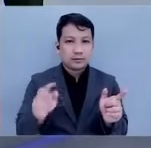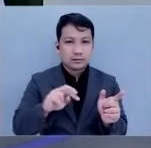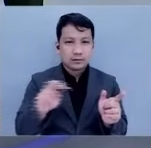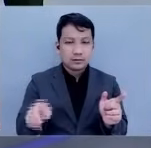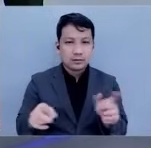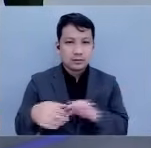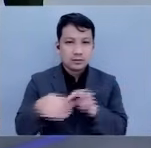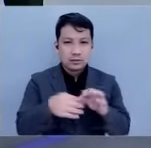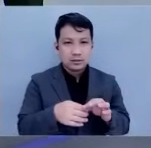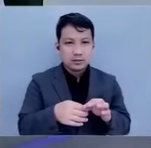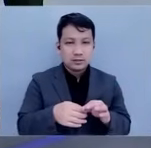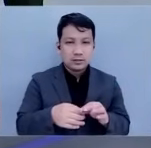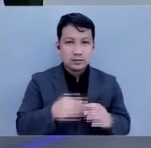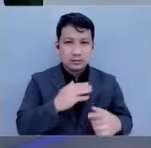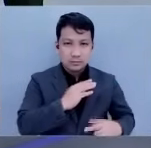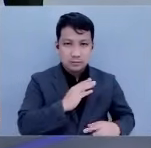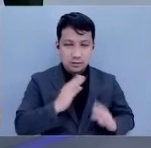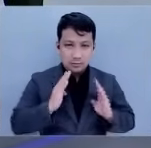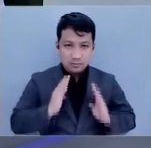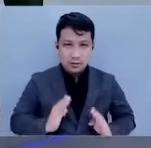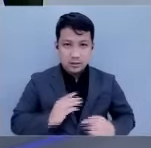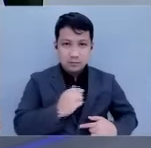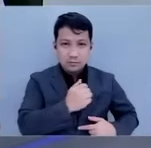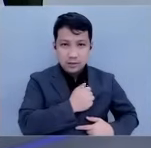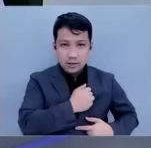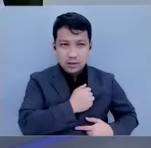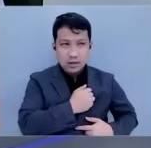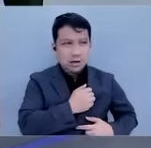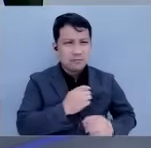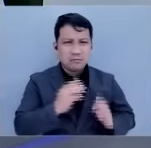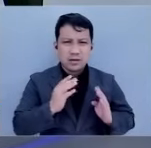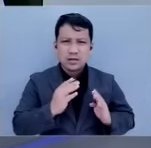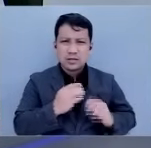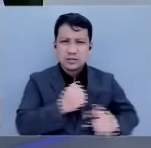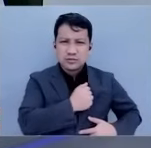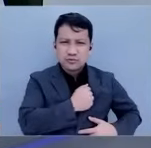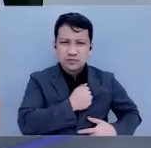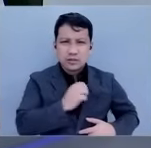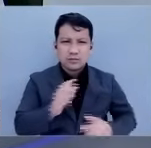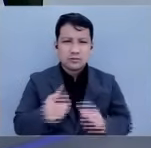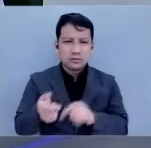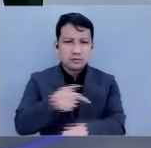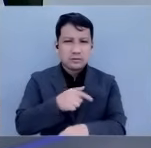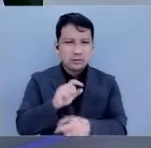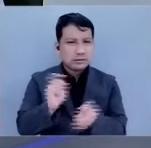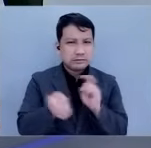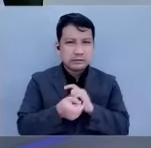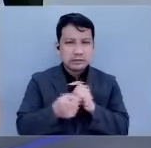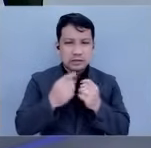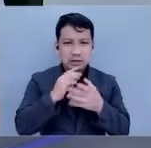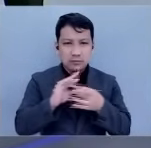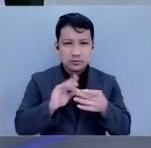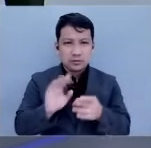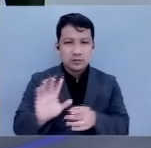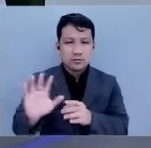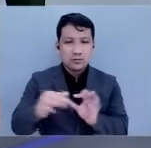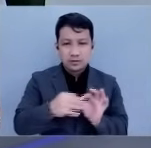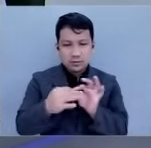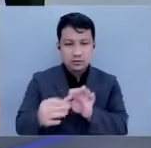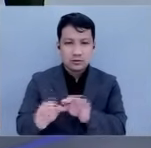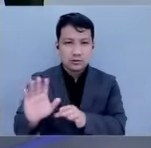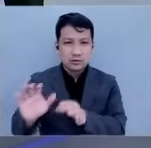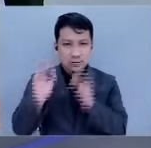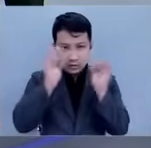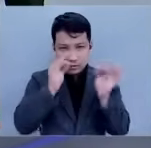kanyang bodyguard o dating bodyguard na si Ronnie Dayan, inatras na rin ang kanyang affidavit na nag-uugnay kay De Lima sa drug